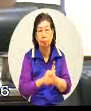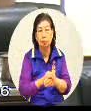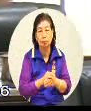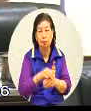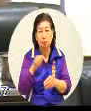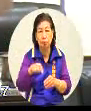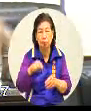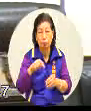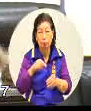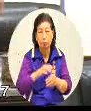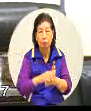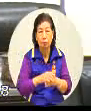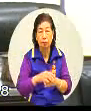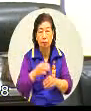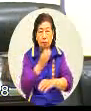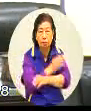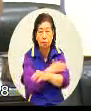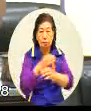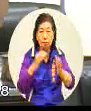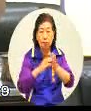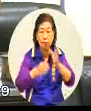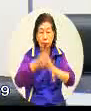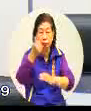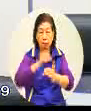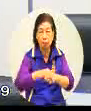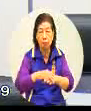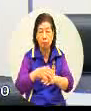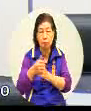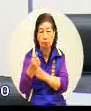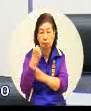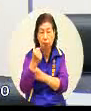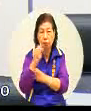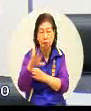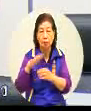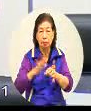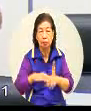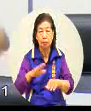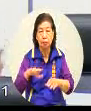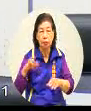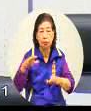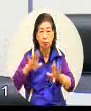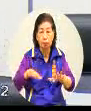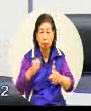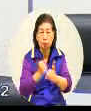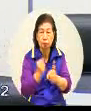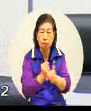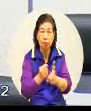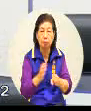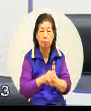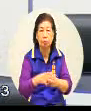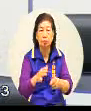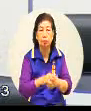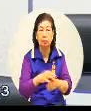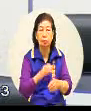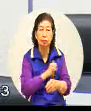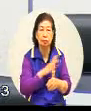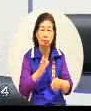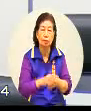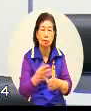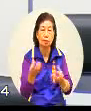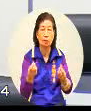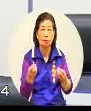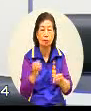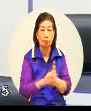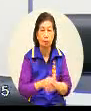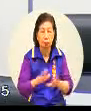件真该咱的陈局长吼，等下做努力啊。啊，即马煞拢佮无消息哩，吼。在地方做关心吼，希望较紧的咱，即马到